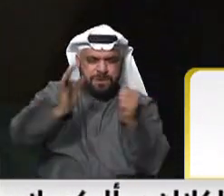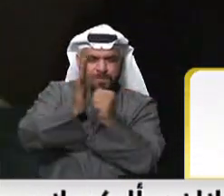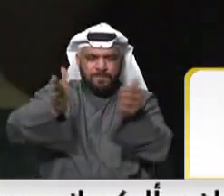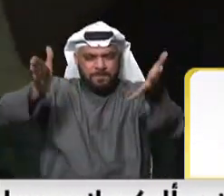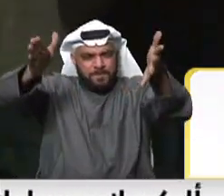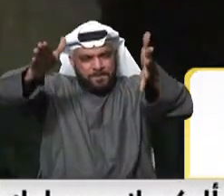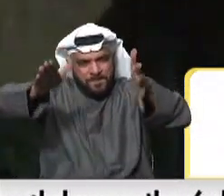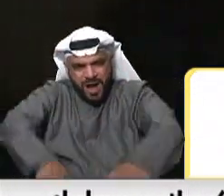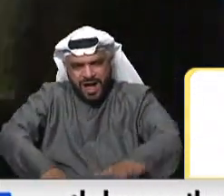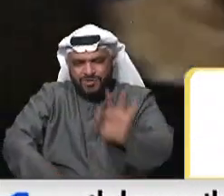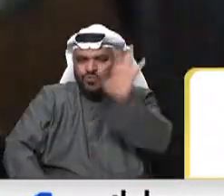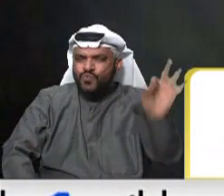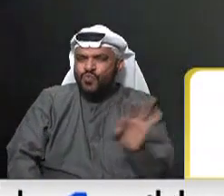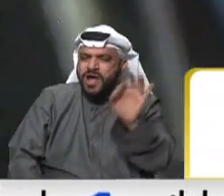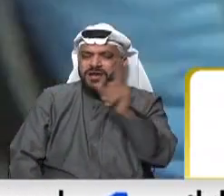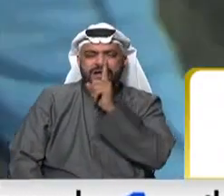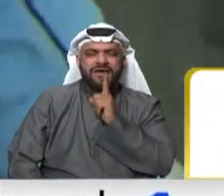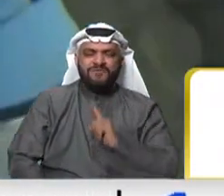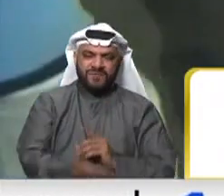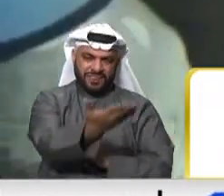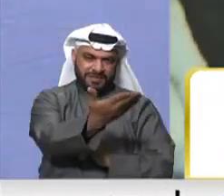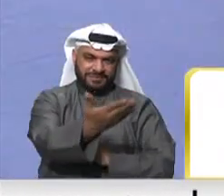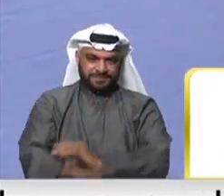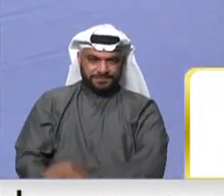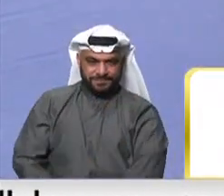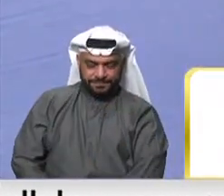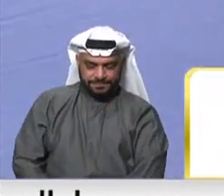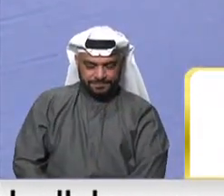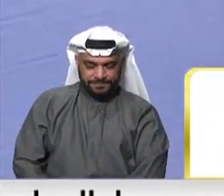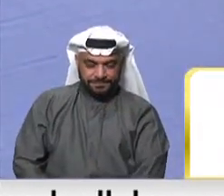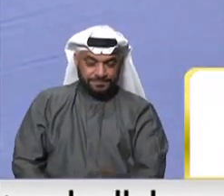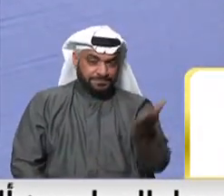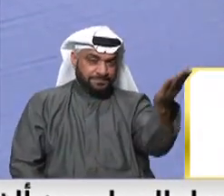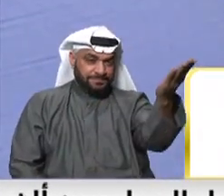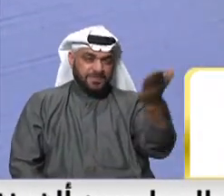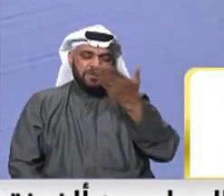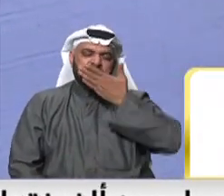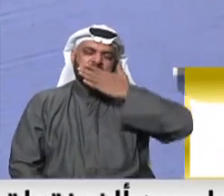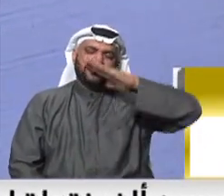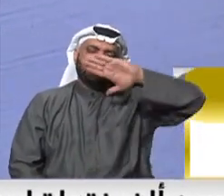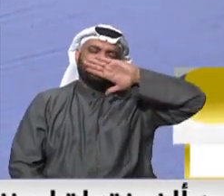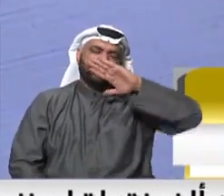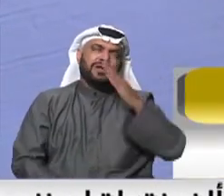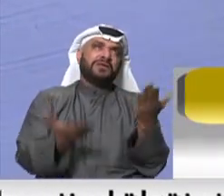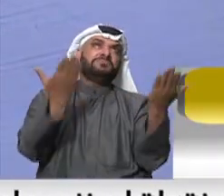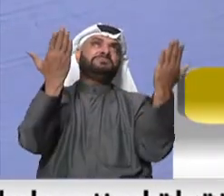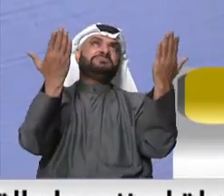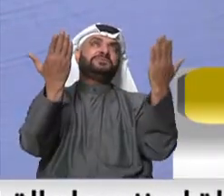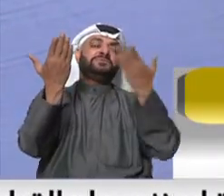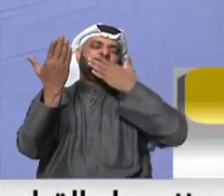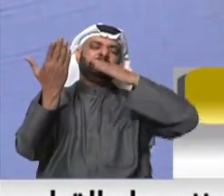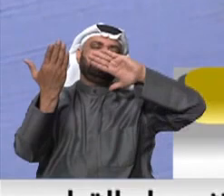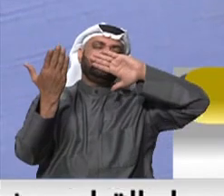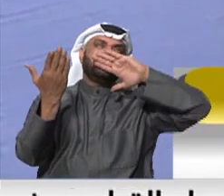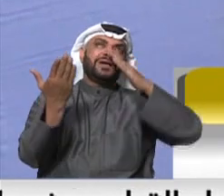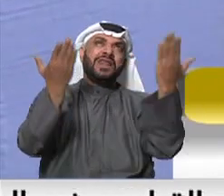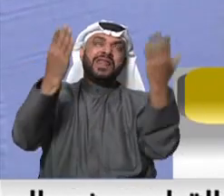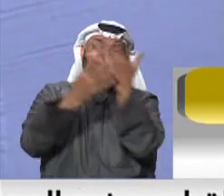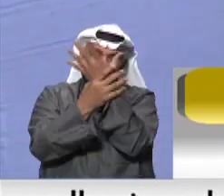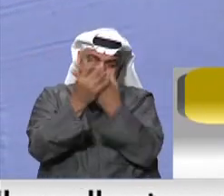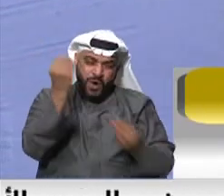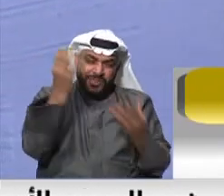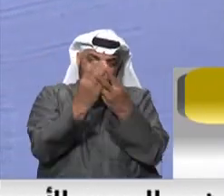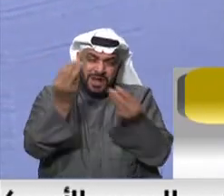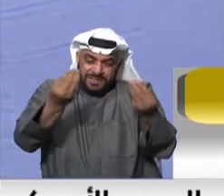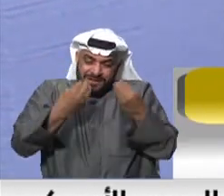السلام شرق محافظة رفح. الحمد لله، الله كرمني. بنت ولد